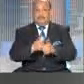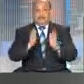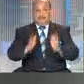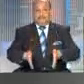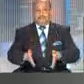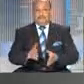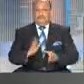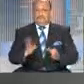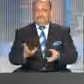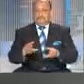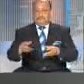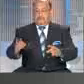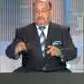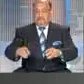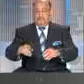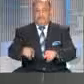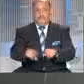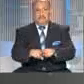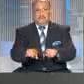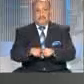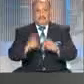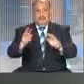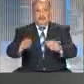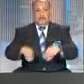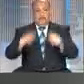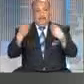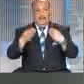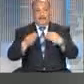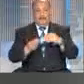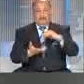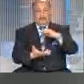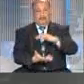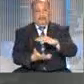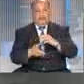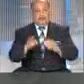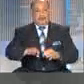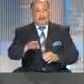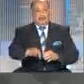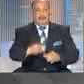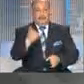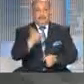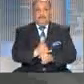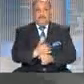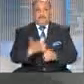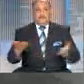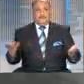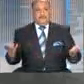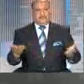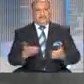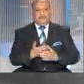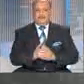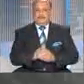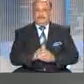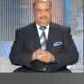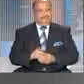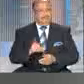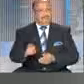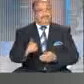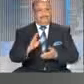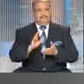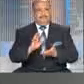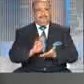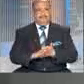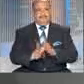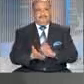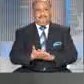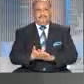جويدة. الفقوس كيف كيف، معناتها إلى متى؟ ما ثماش يكون يراقب، ما ثماش زرع على الداخل هكاك، الفلاح عايش فيها مجية وبر. والسمونس هذه